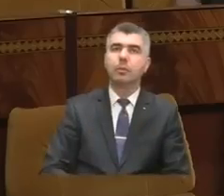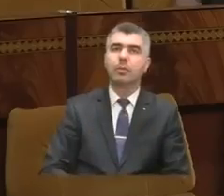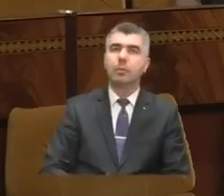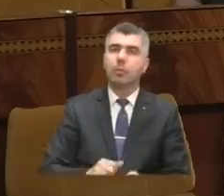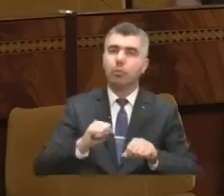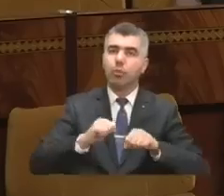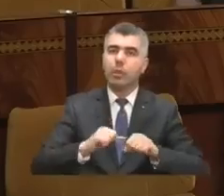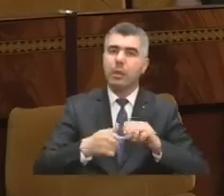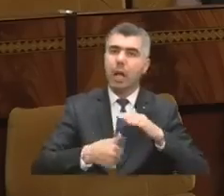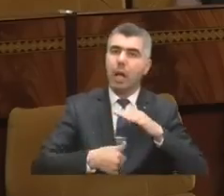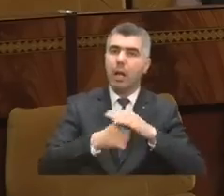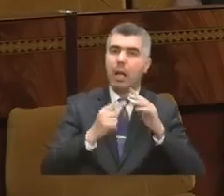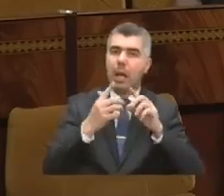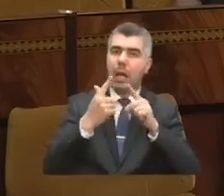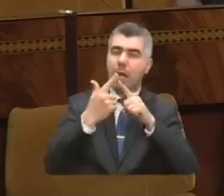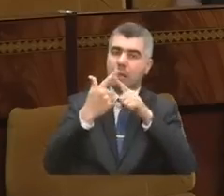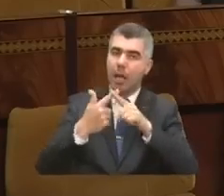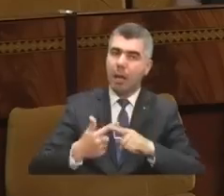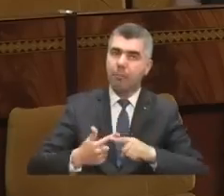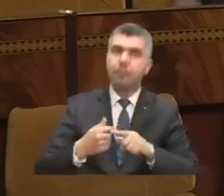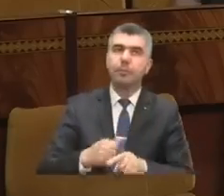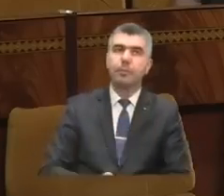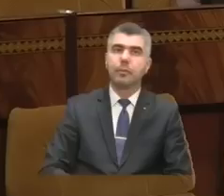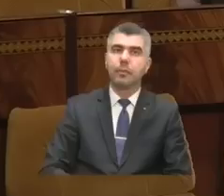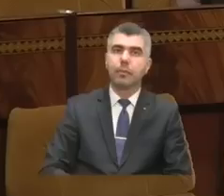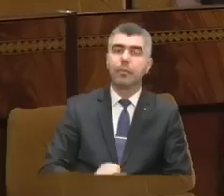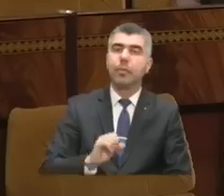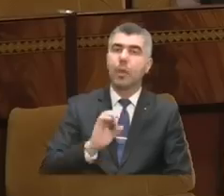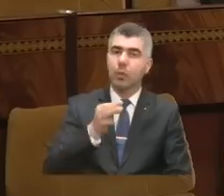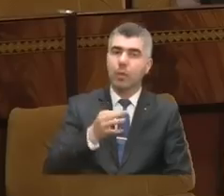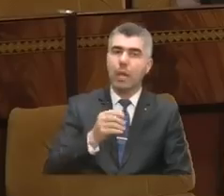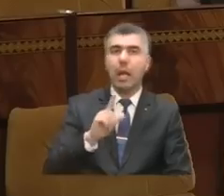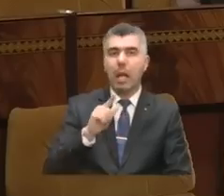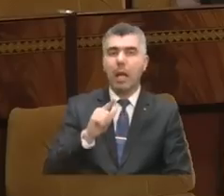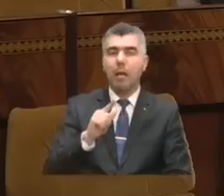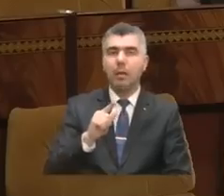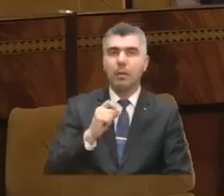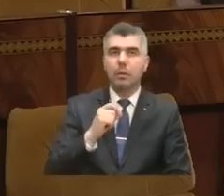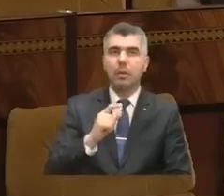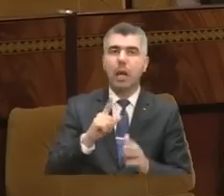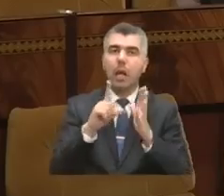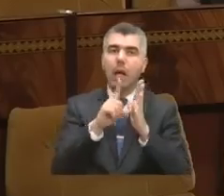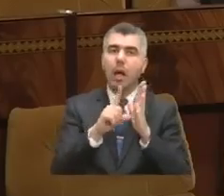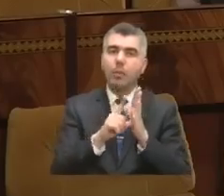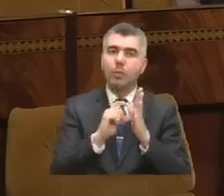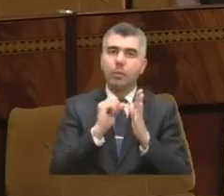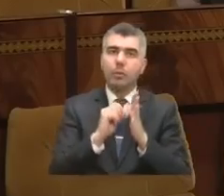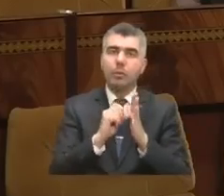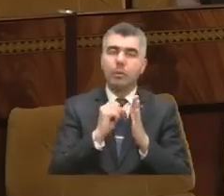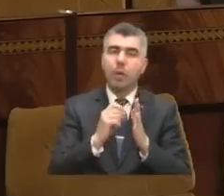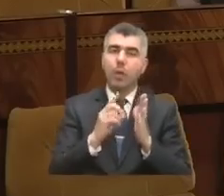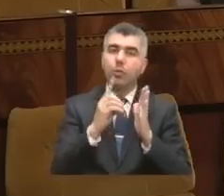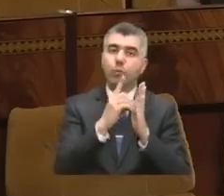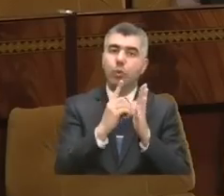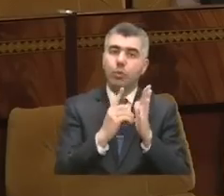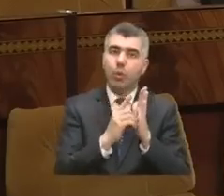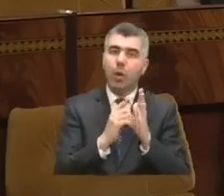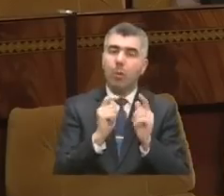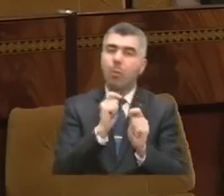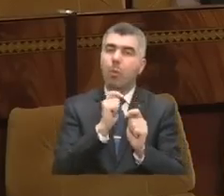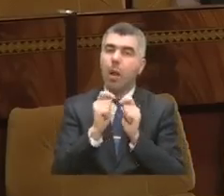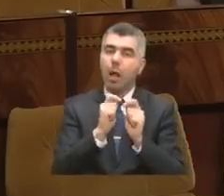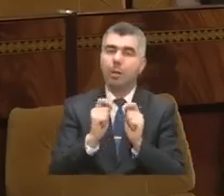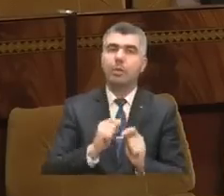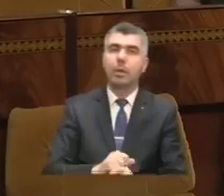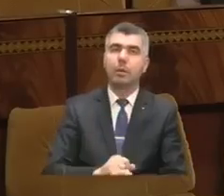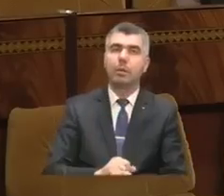المجلس على الحسابات. صحيح كاين واحد الغموض في النظام الداخلي، في الدستور كيقول لك المناقشه،